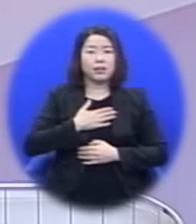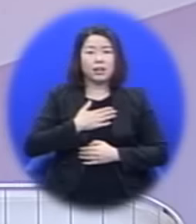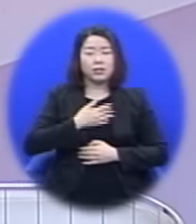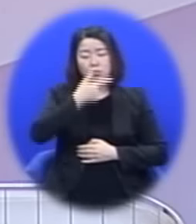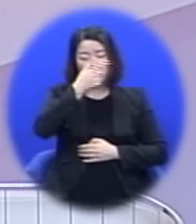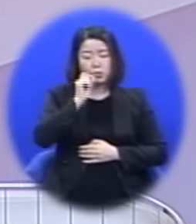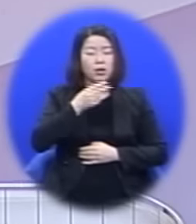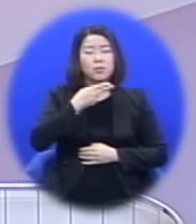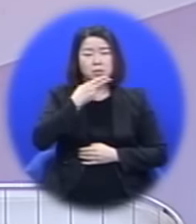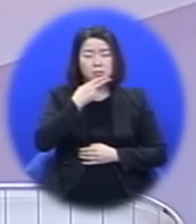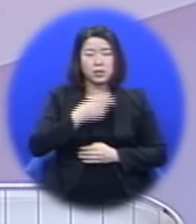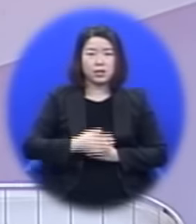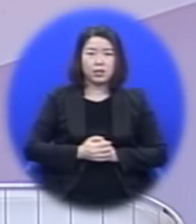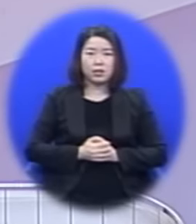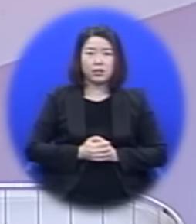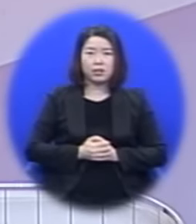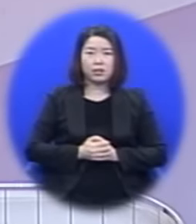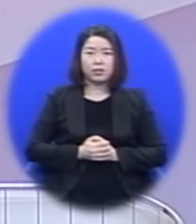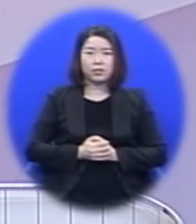없으리로다.